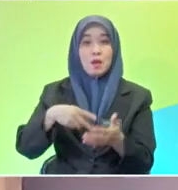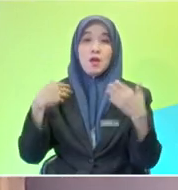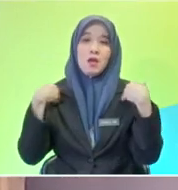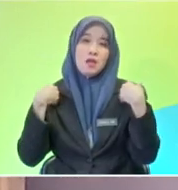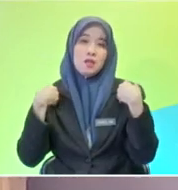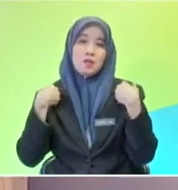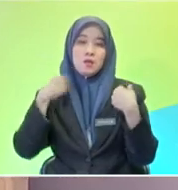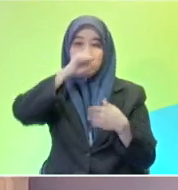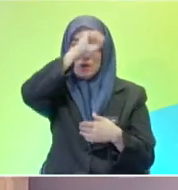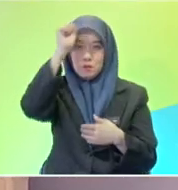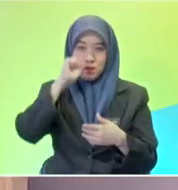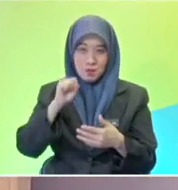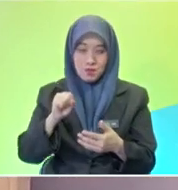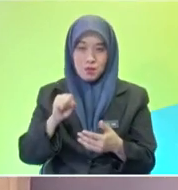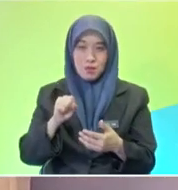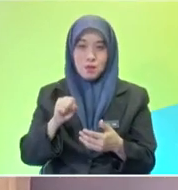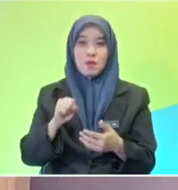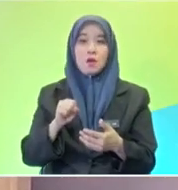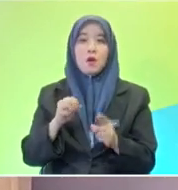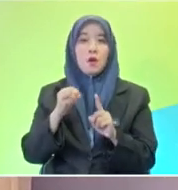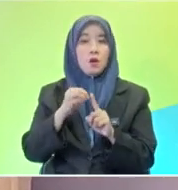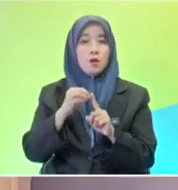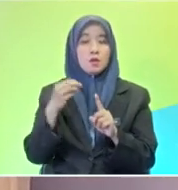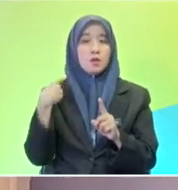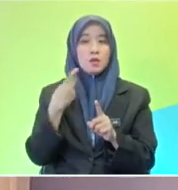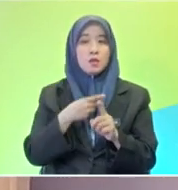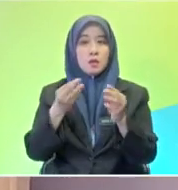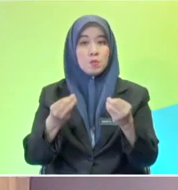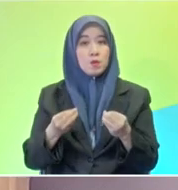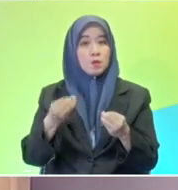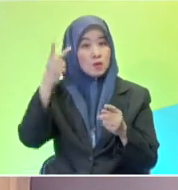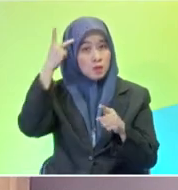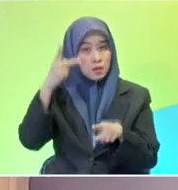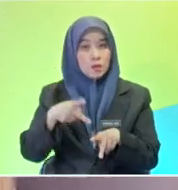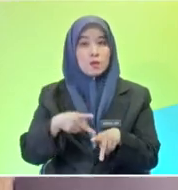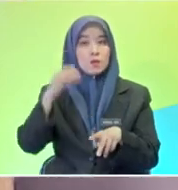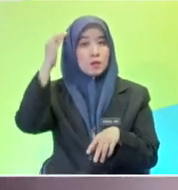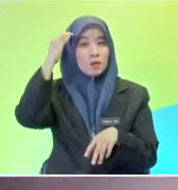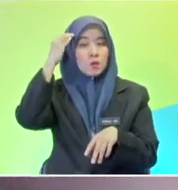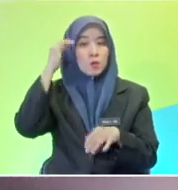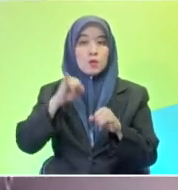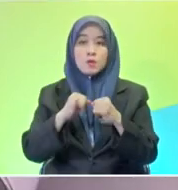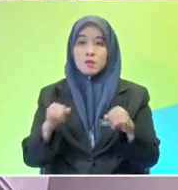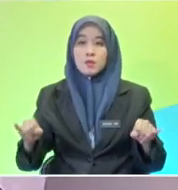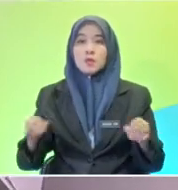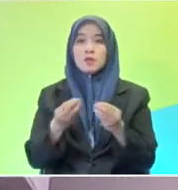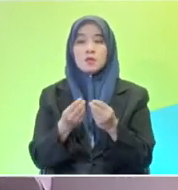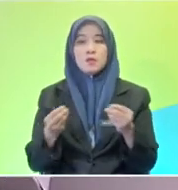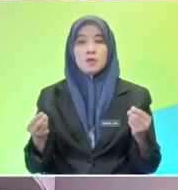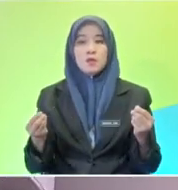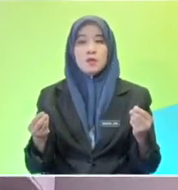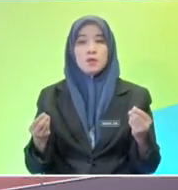ni. Objektif kita nak kenal pasti jenis tanah. Betul? Betul. Okay. Mari kita perhatikan. Jom kita